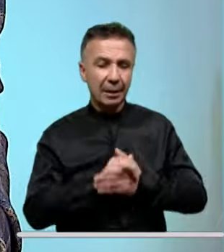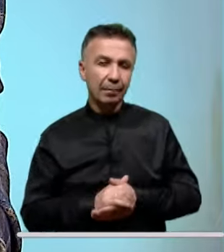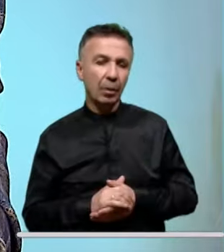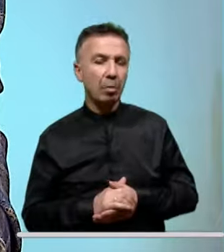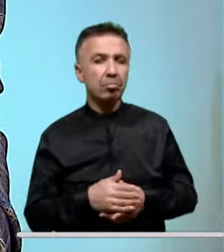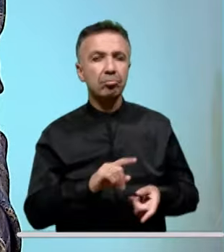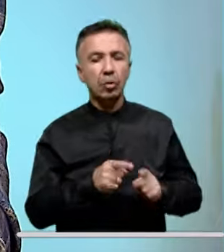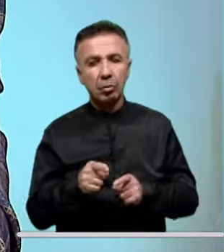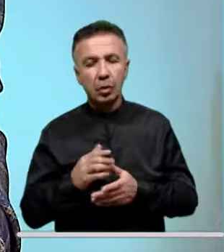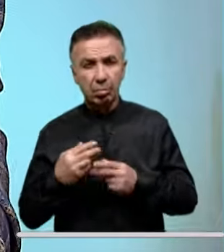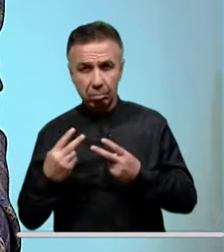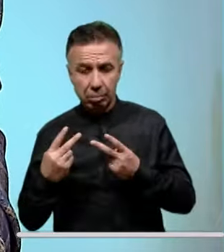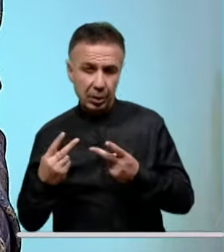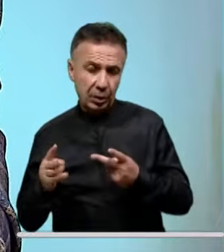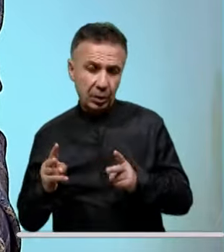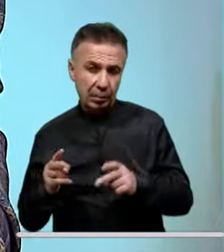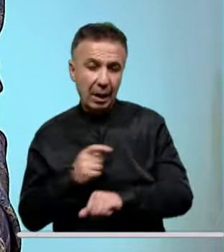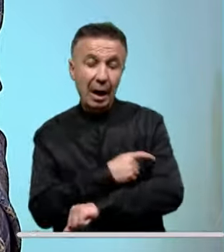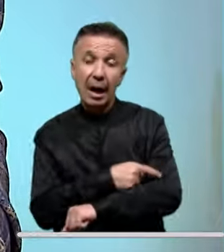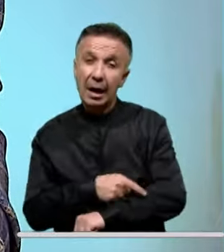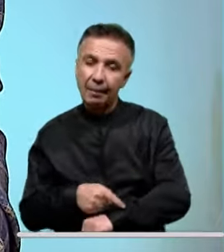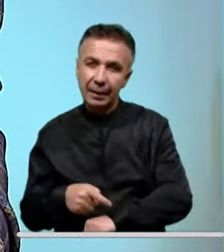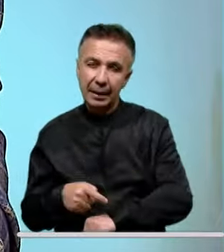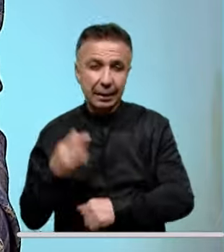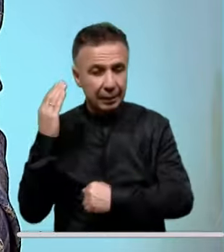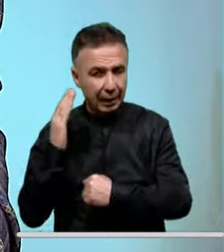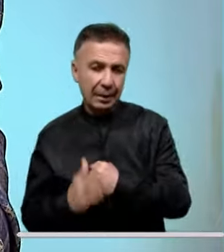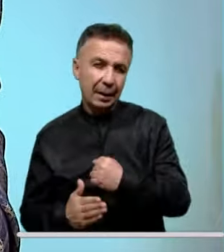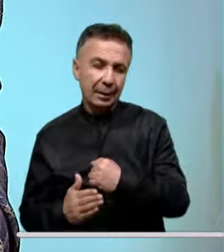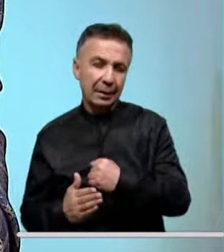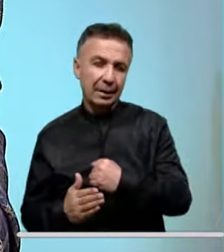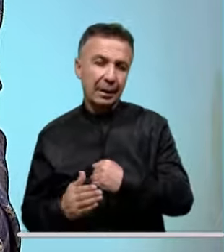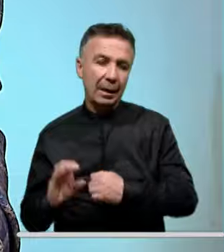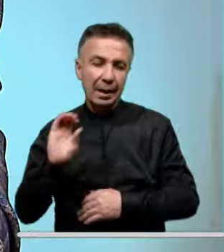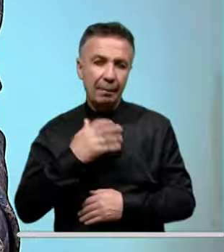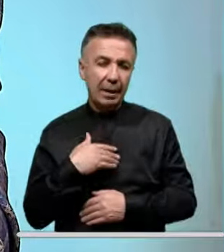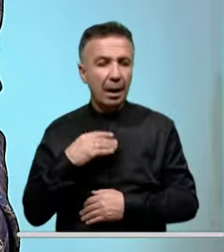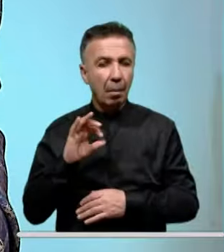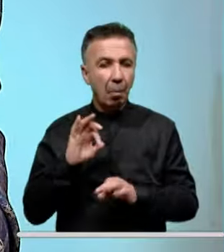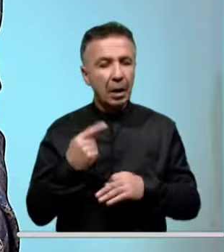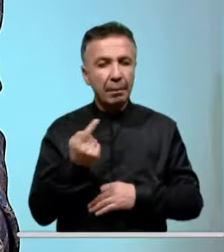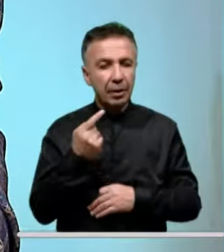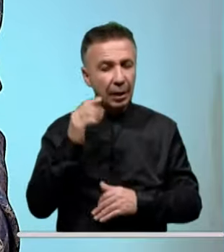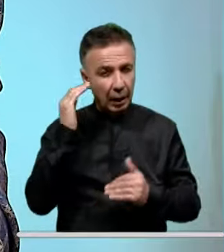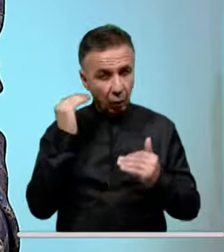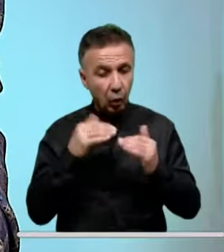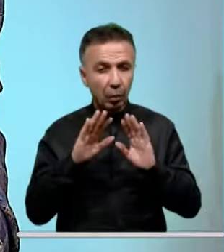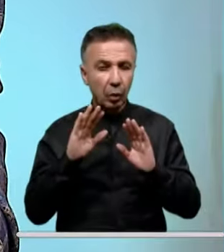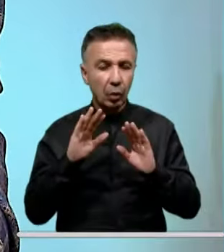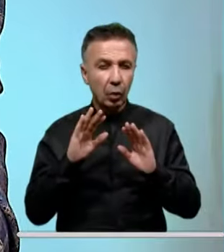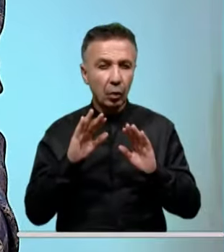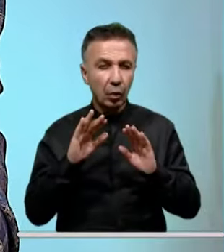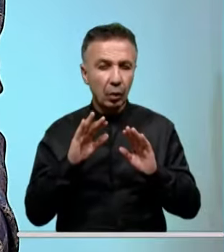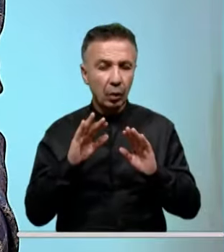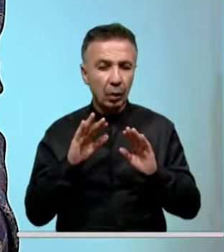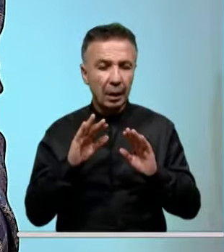zaten bunu biz açıkça haramdır, yasaktır, din böyle bir şeye onay vermiyor diye söyleriz. Haramı